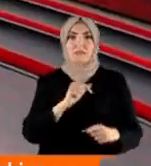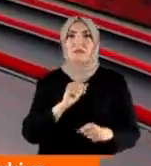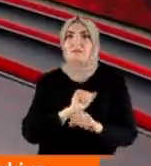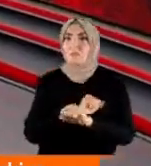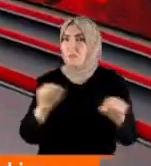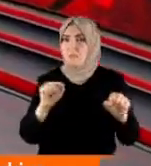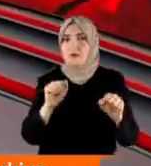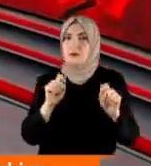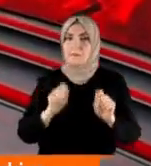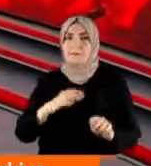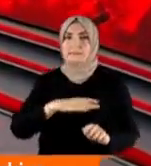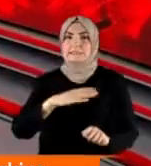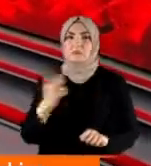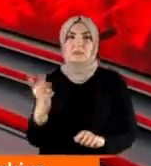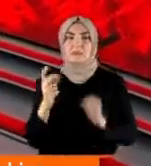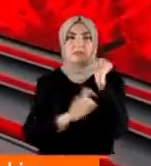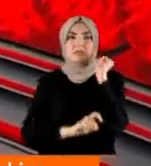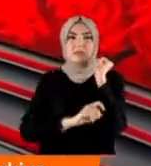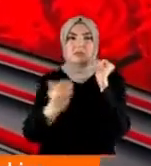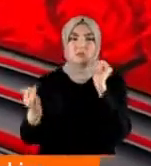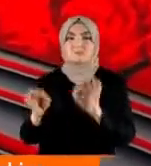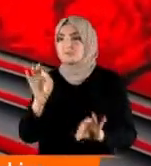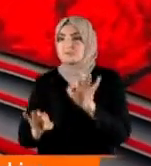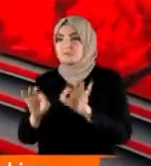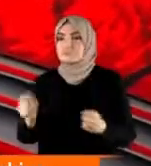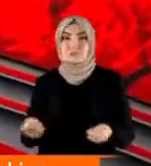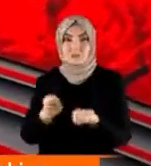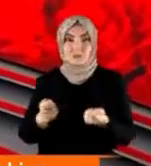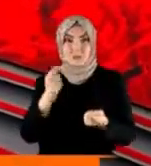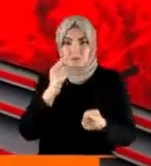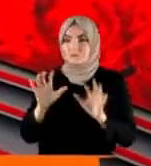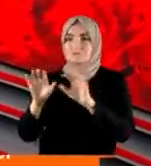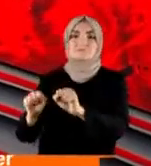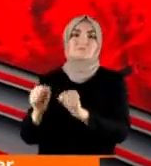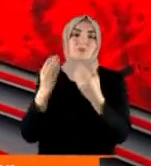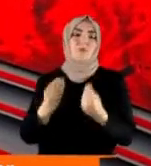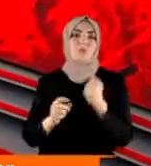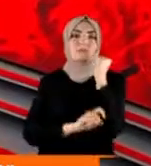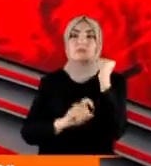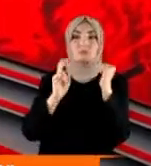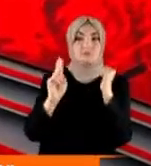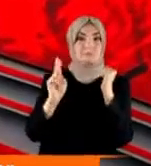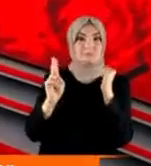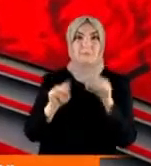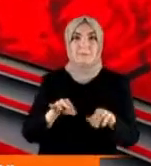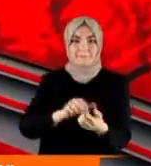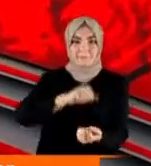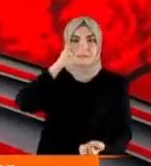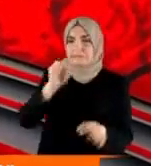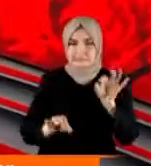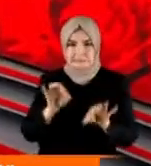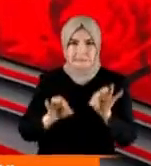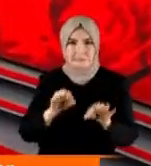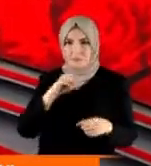istihbarat çalışması yaptıkları sırada kıskıvrak yakalandı. Teröristlerin bilgisayarlarını inceleyen polis, silahla eğitim